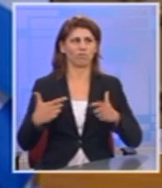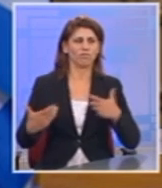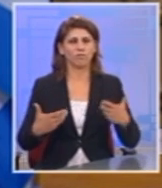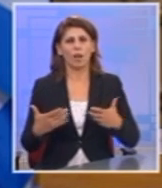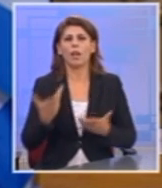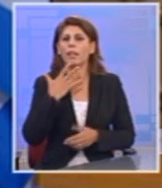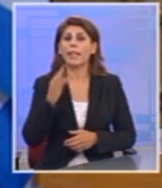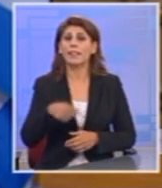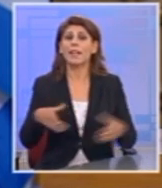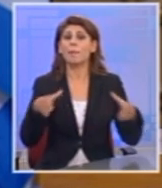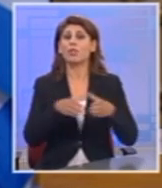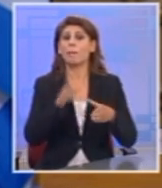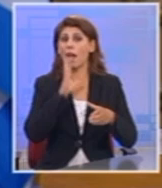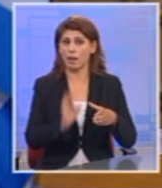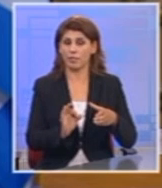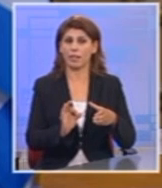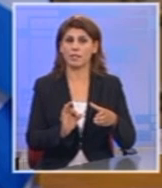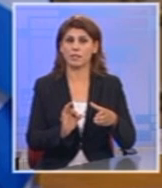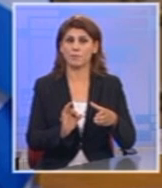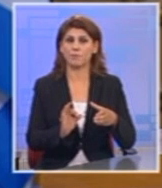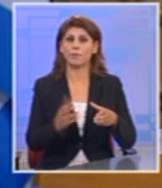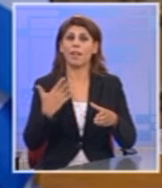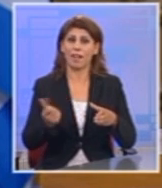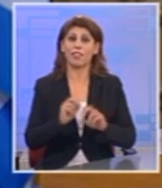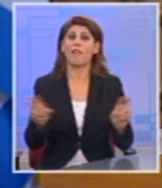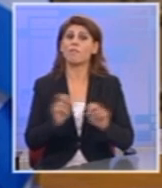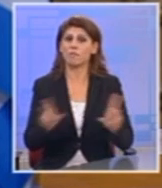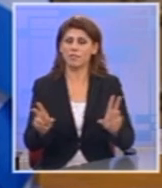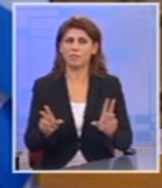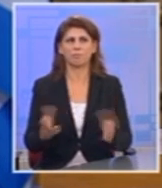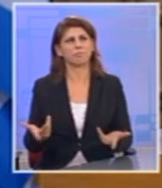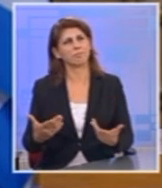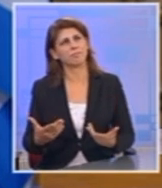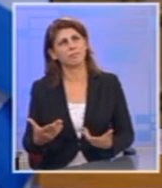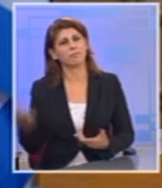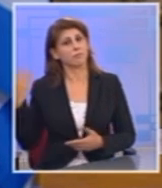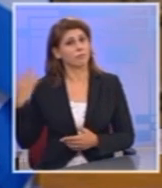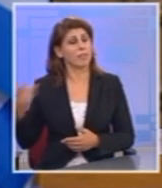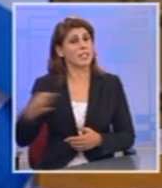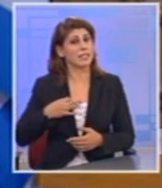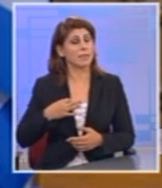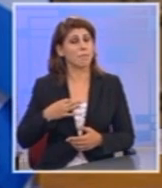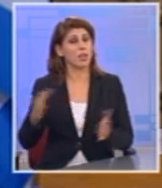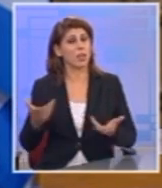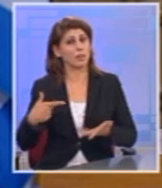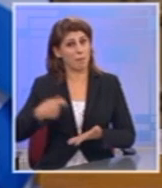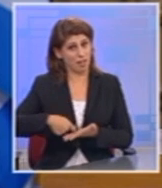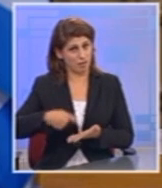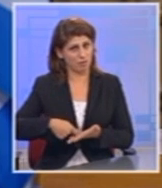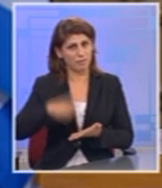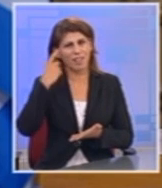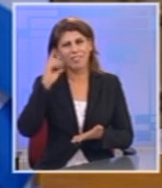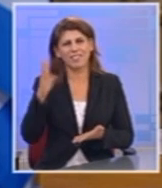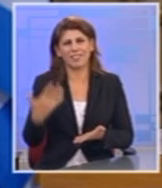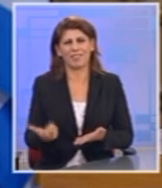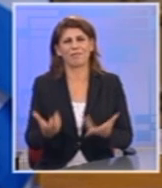γιατί η επιτροπή αλήθειας έχει spot πήγαν να μας πούνε κιόλας ότι τα πληρώνουμε δεν ξέραν